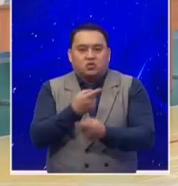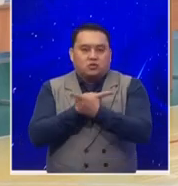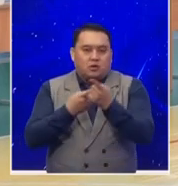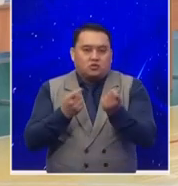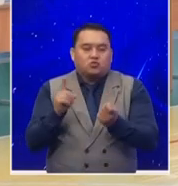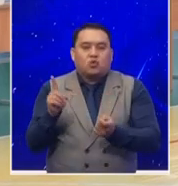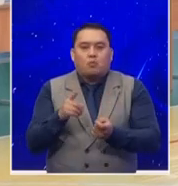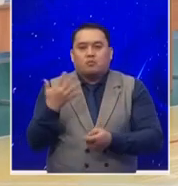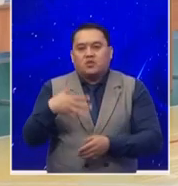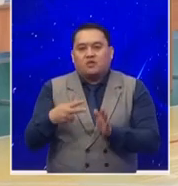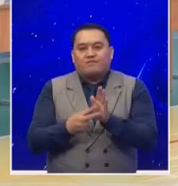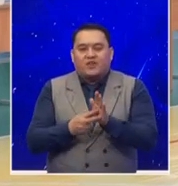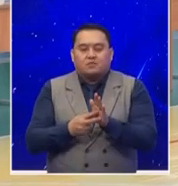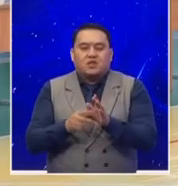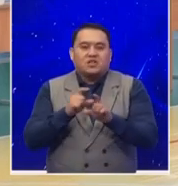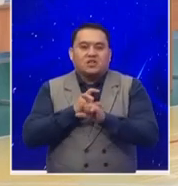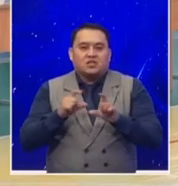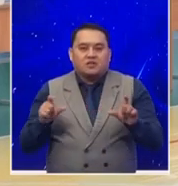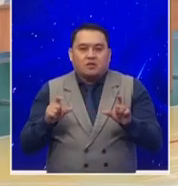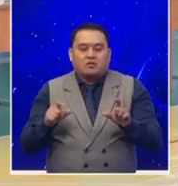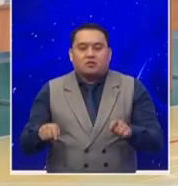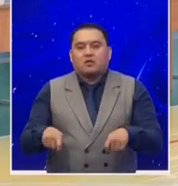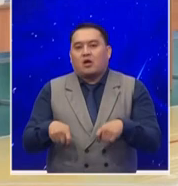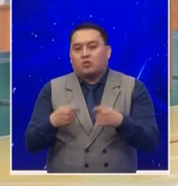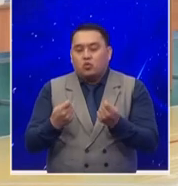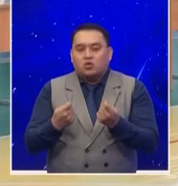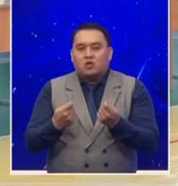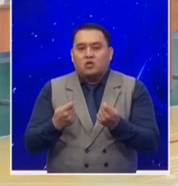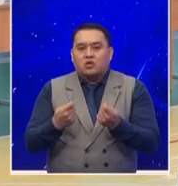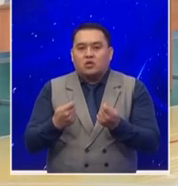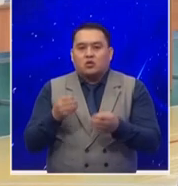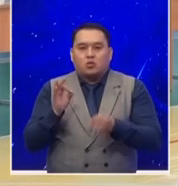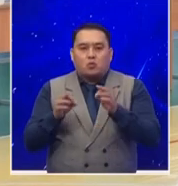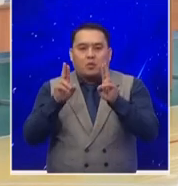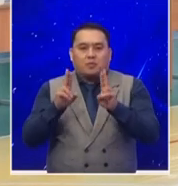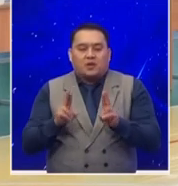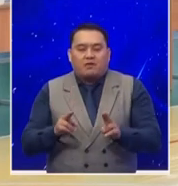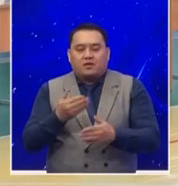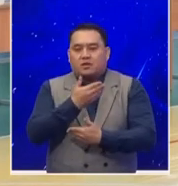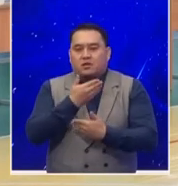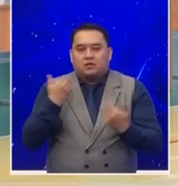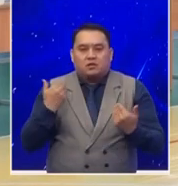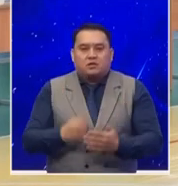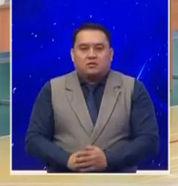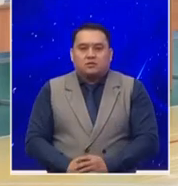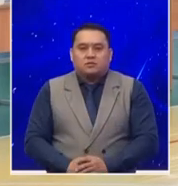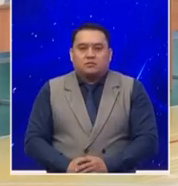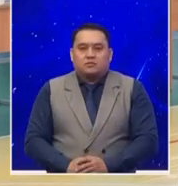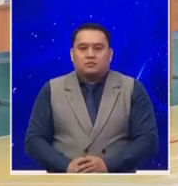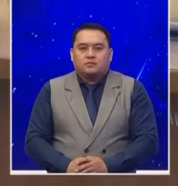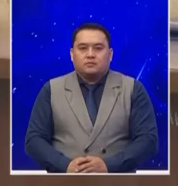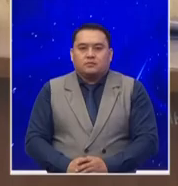проверке 58 избирательных участков нарушение норм и правил пожарной безопасности не